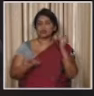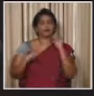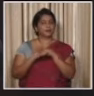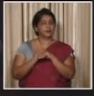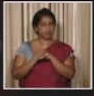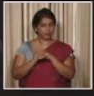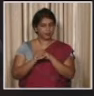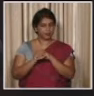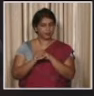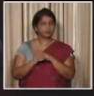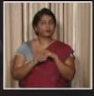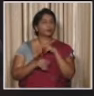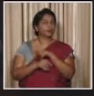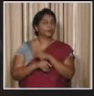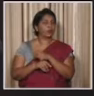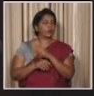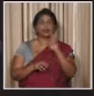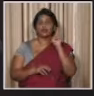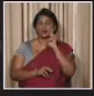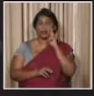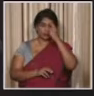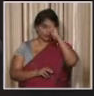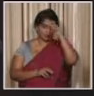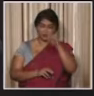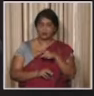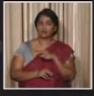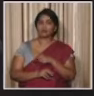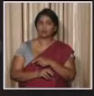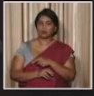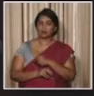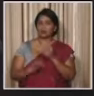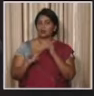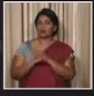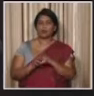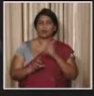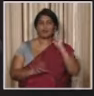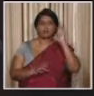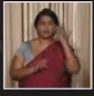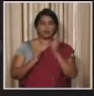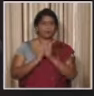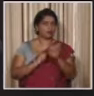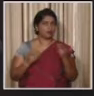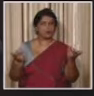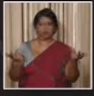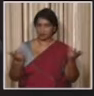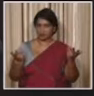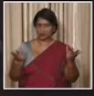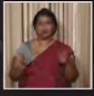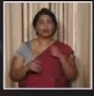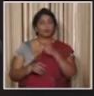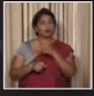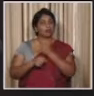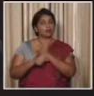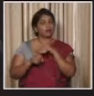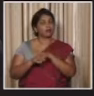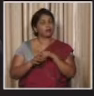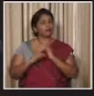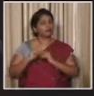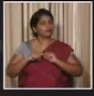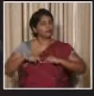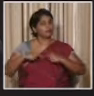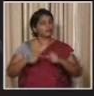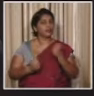වෙනවා. මොකද්ද දැන් රනිල් වික්‍රමසිංහ මහත්තයා ආවා කියලා අමුතු වෙනසක් උනේ නැහැ. ඒ ආණ්ඩු අරංගයේ